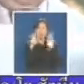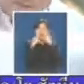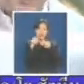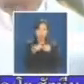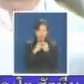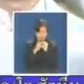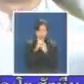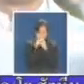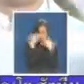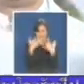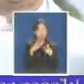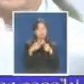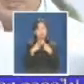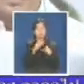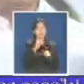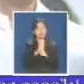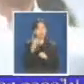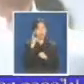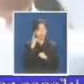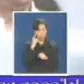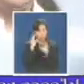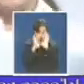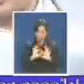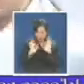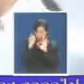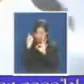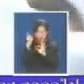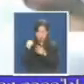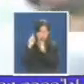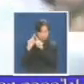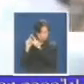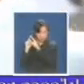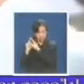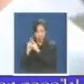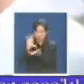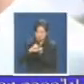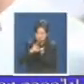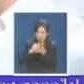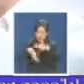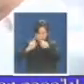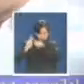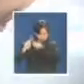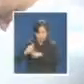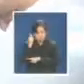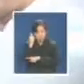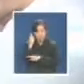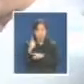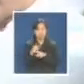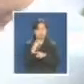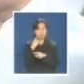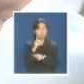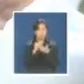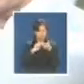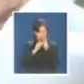แต่มันยังไม่พอแล้วมันก็ต้องมีเครื่องมือที่ดีกว่านี้แล้วสิ่งที่ผมค้างอยู่ตอนนี้ก็คือว่าถ้าเราสามาร